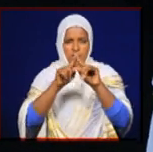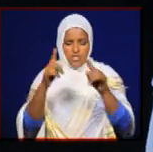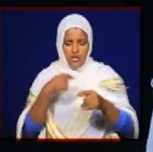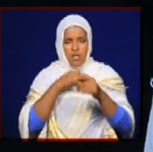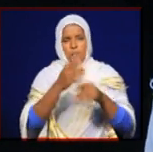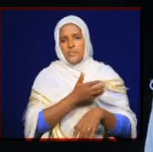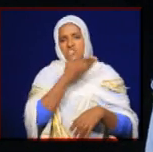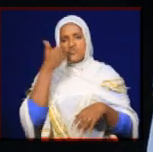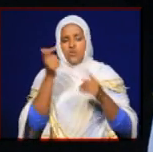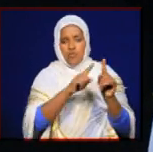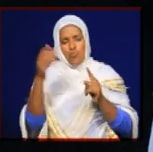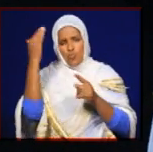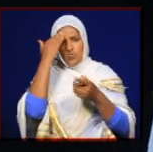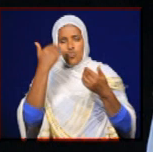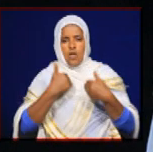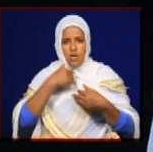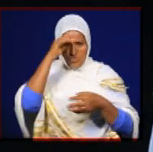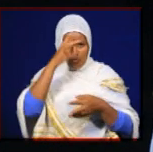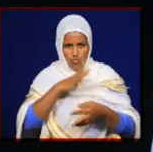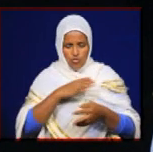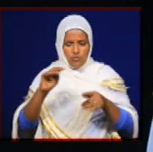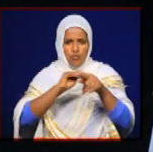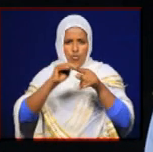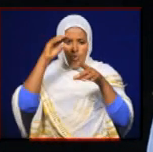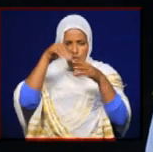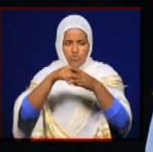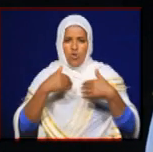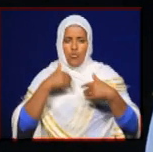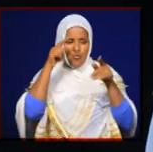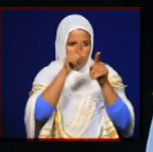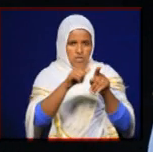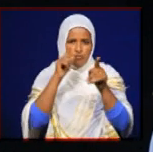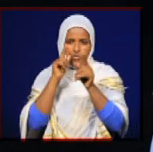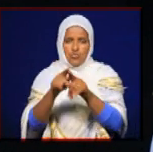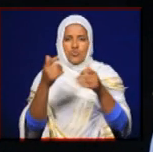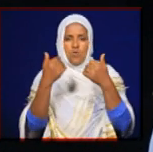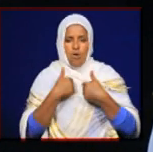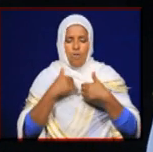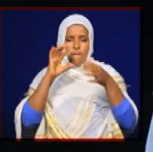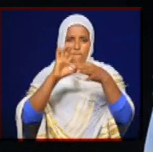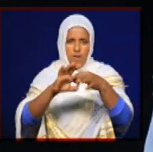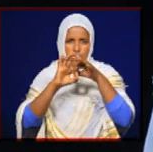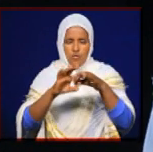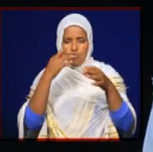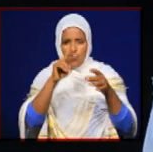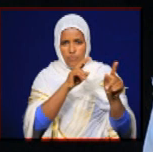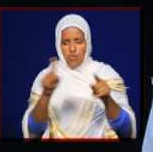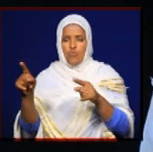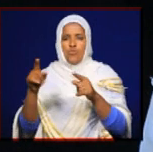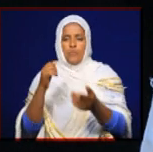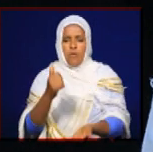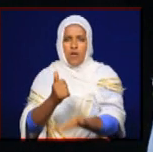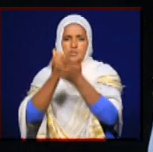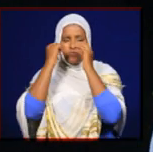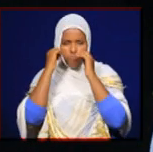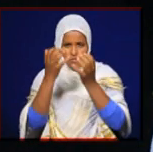ግን ከኛ ደግሞ በተሻለ እውቀቱ ያላቸው በሙያ ውስጥ ያሉ ወንድሞችቶች ማህበሩን ወይም ደግሞ ክፍሉ